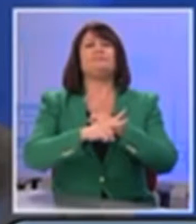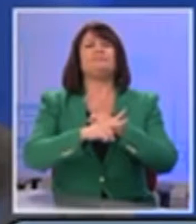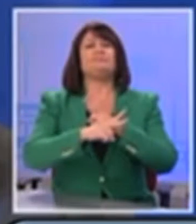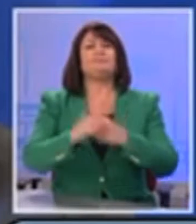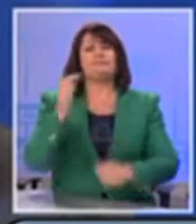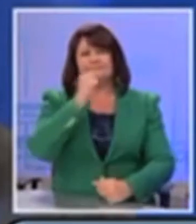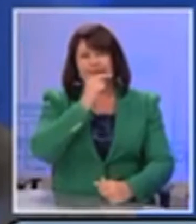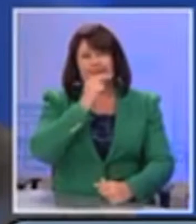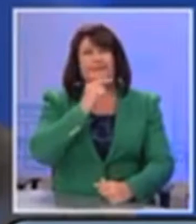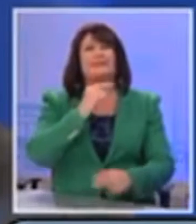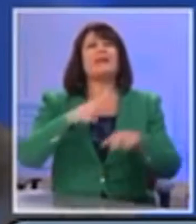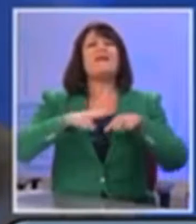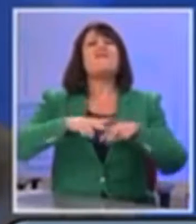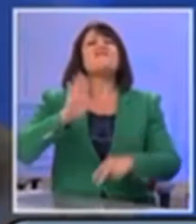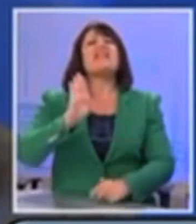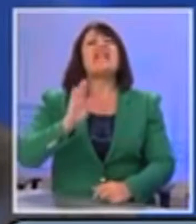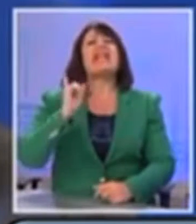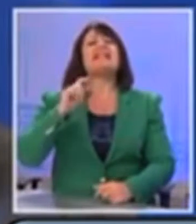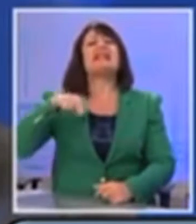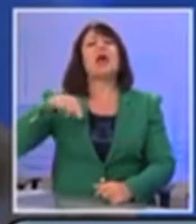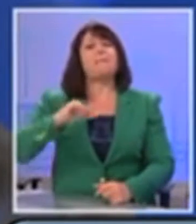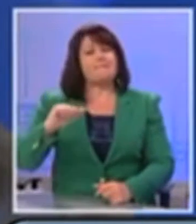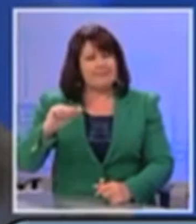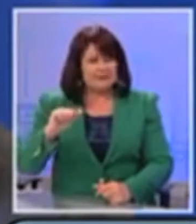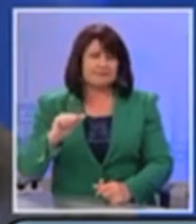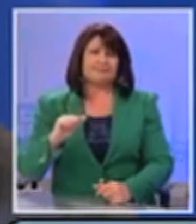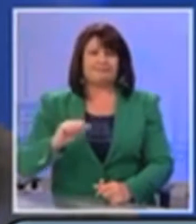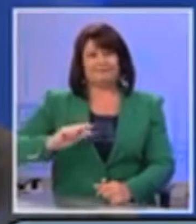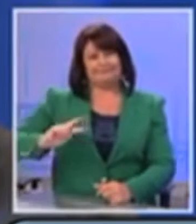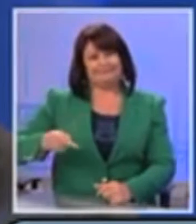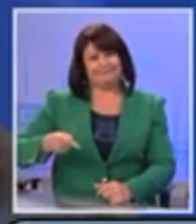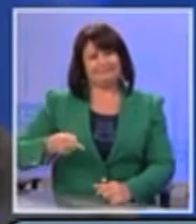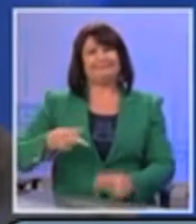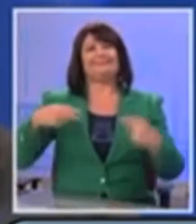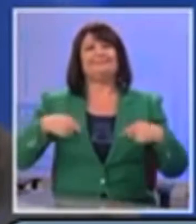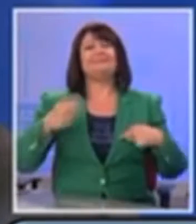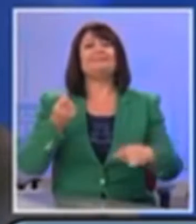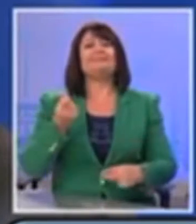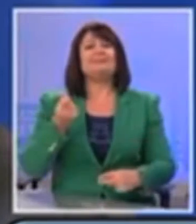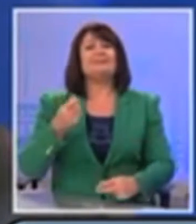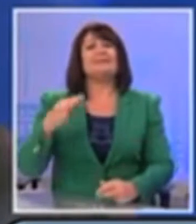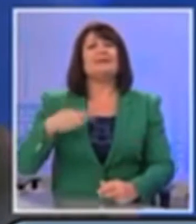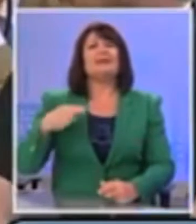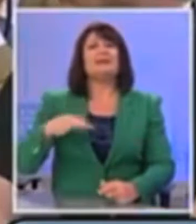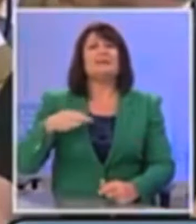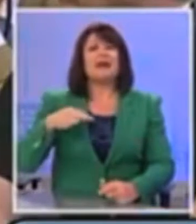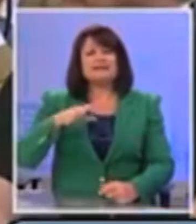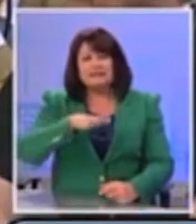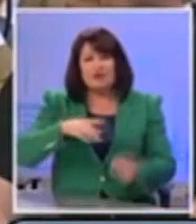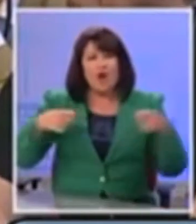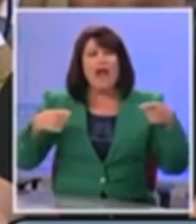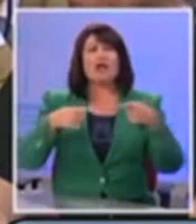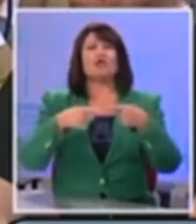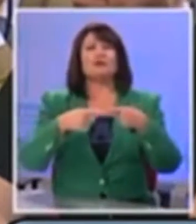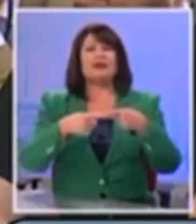du Cap-Vert et du représentant du gouvernement argentin. À l'occasion de ma communication,